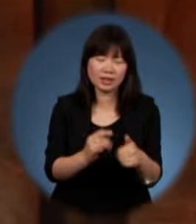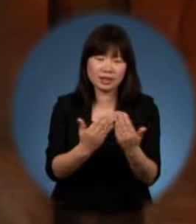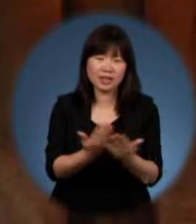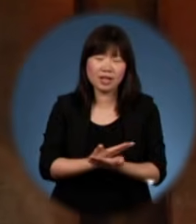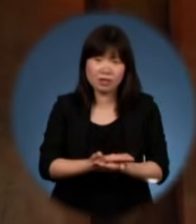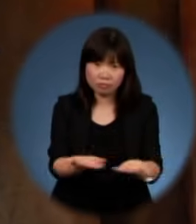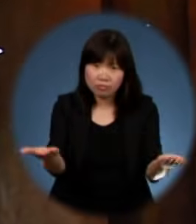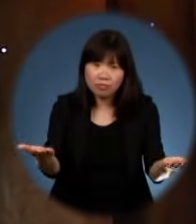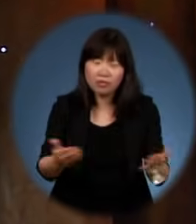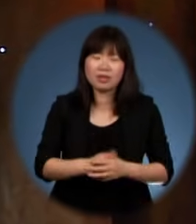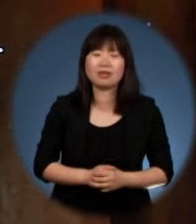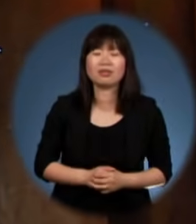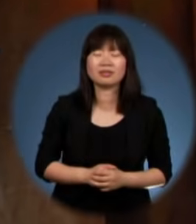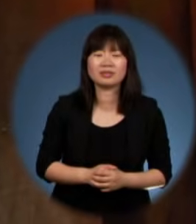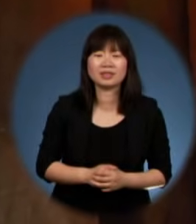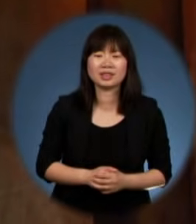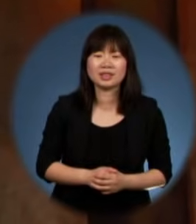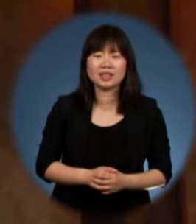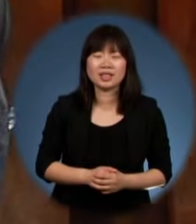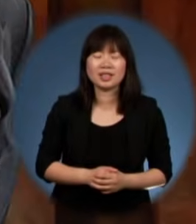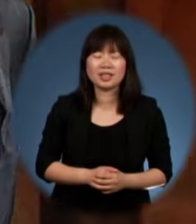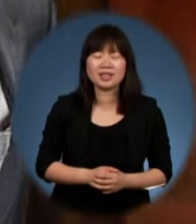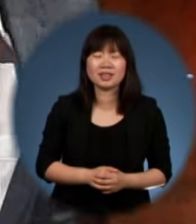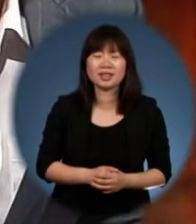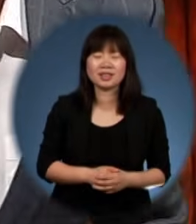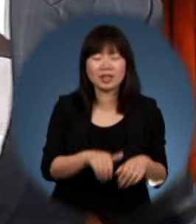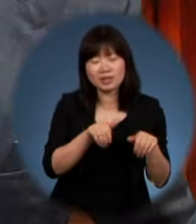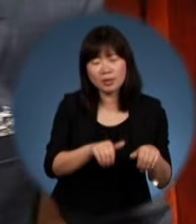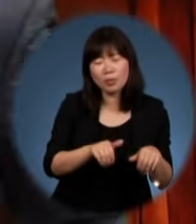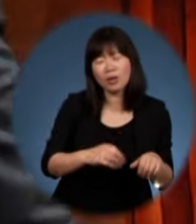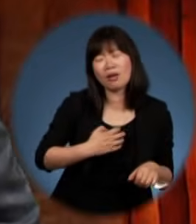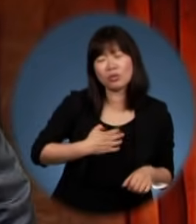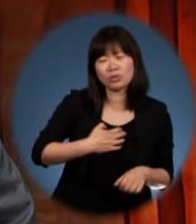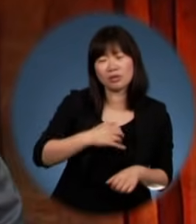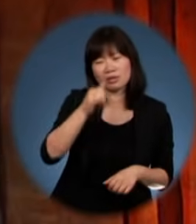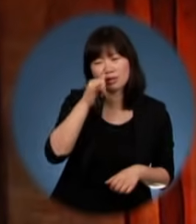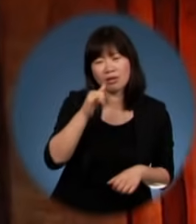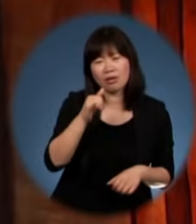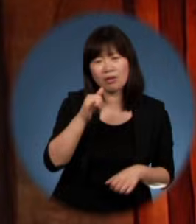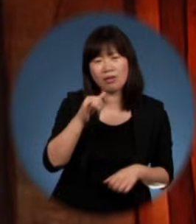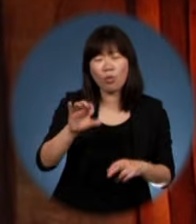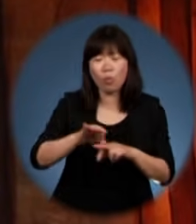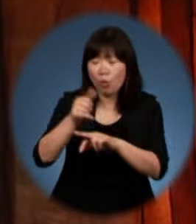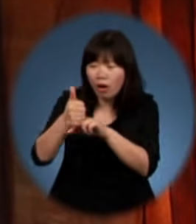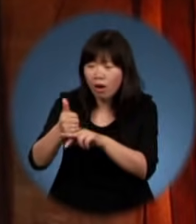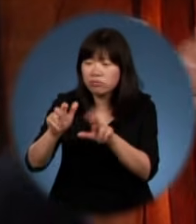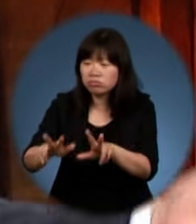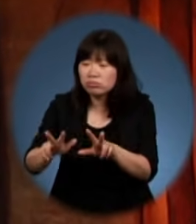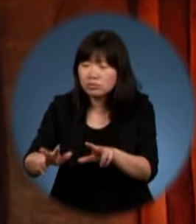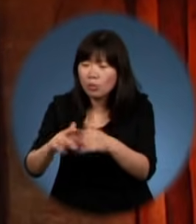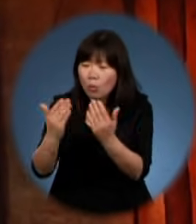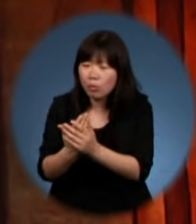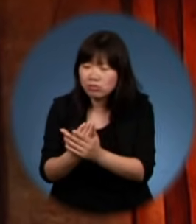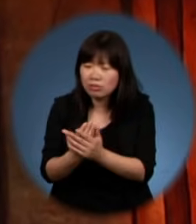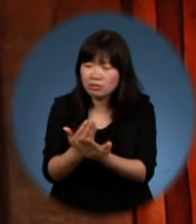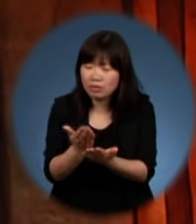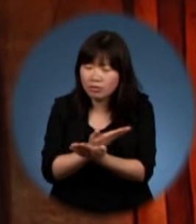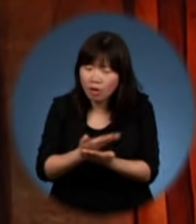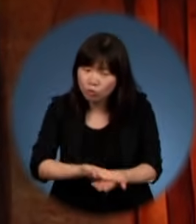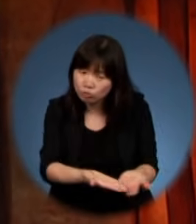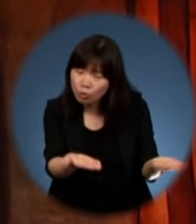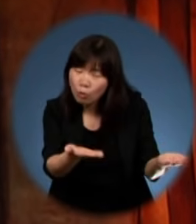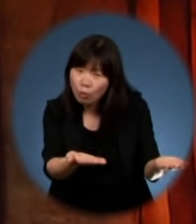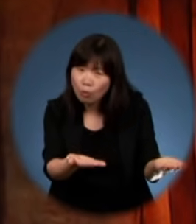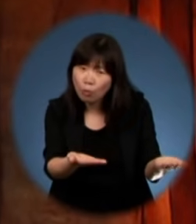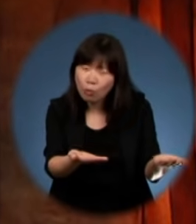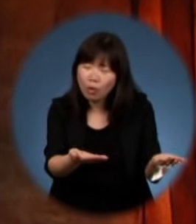버립니다 그랬더니 참모가 걱정합니다 저나 전하는 지금 모든 것을 다 나누어 주시는데